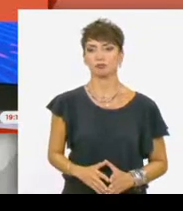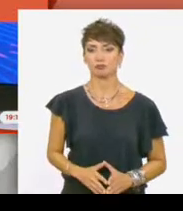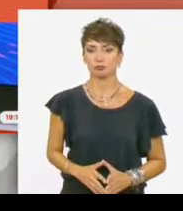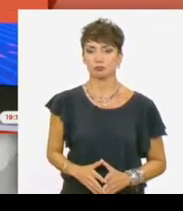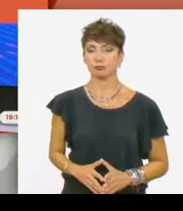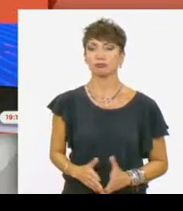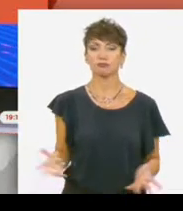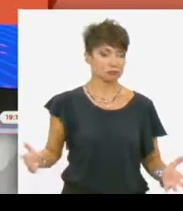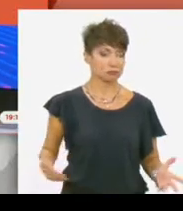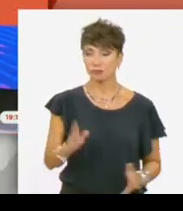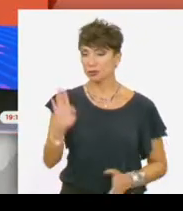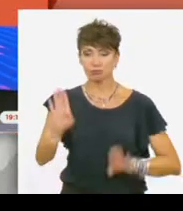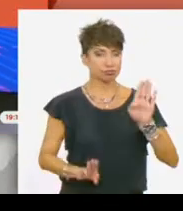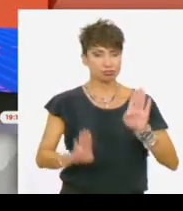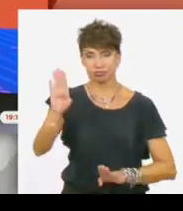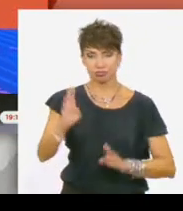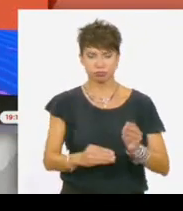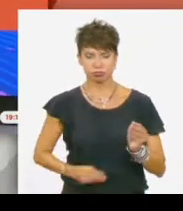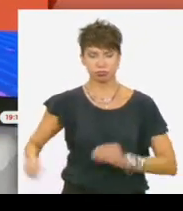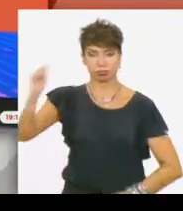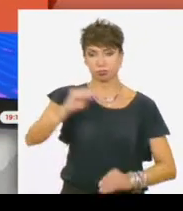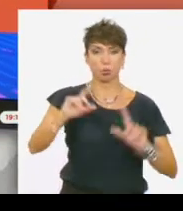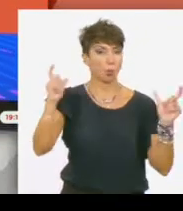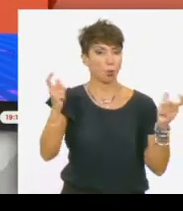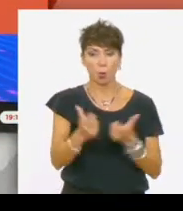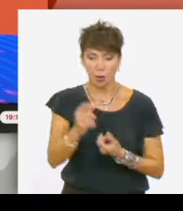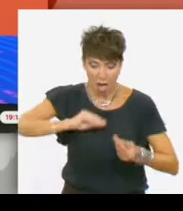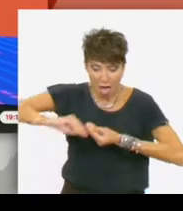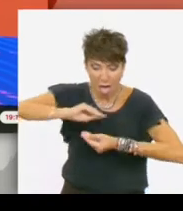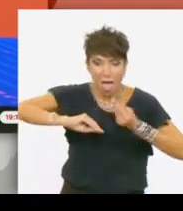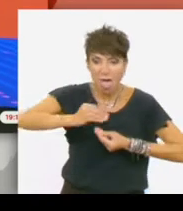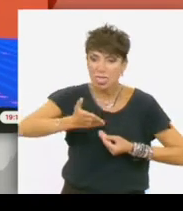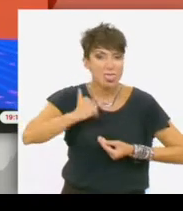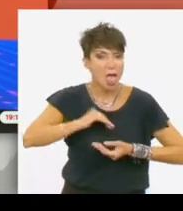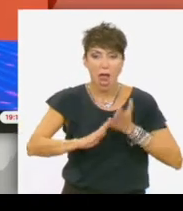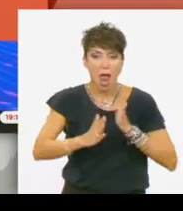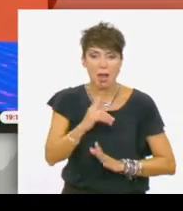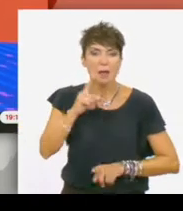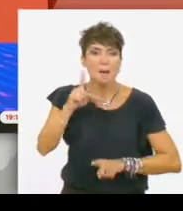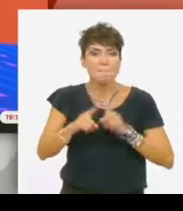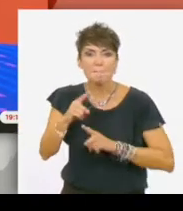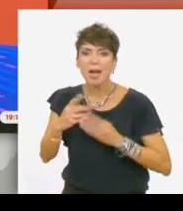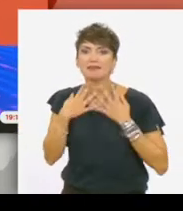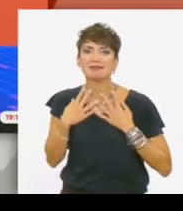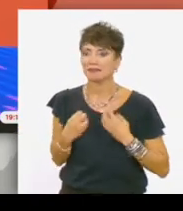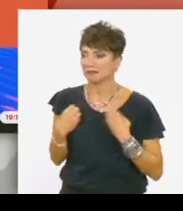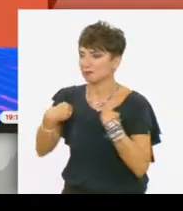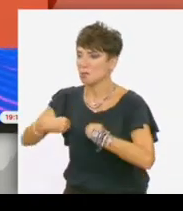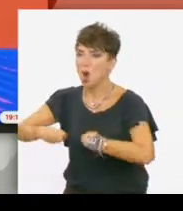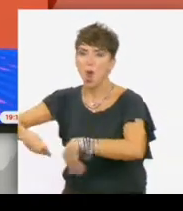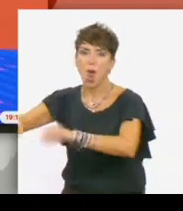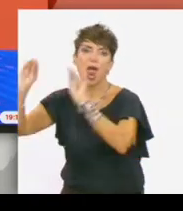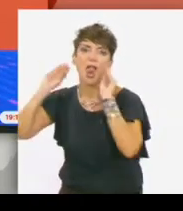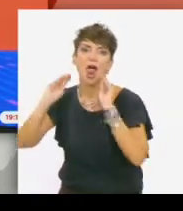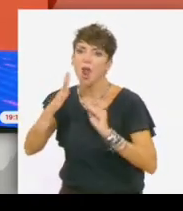Η ακρίβεια και οι φουσκωμένοι λογαριασμοί έχουν οδηγήσει πολλές οικογένειες σε μεγάλη έλλειψη ρευστότητας. Πολλοί είναι εκείνοι που στρέφονται ακόμη και στα ενεχειροδανειστήρια και θυσιάζουν